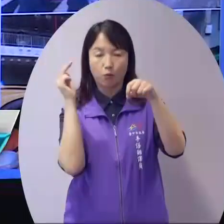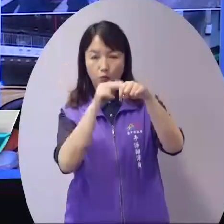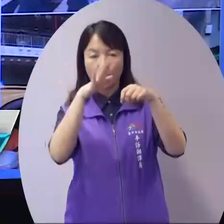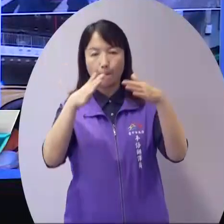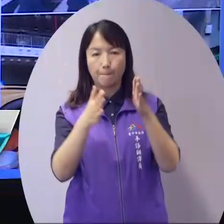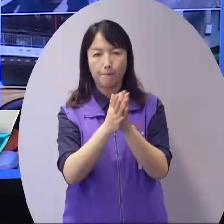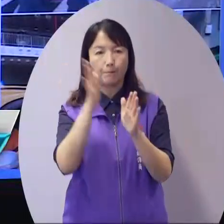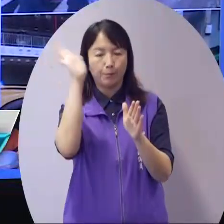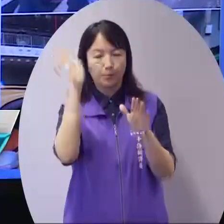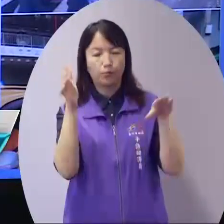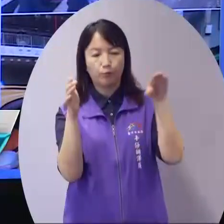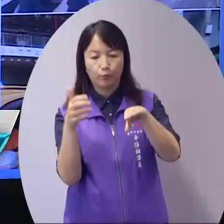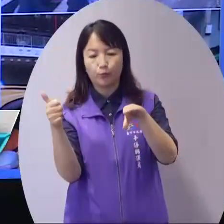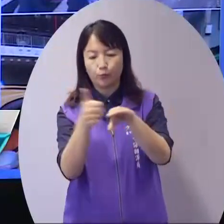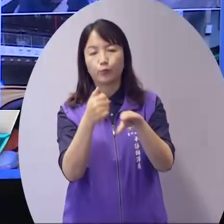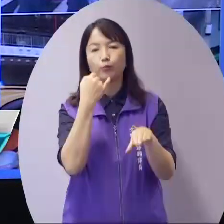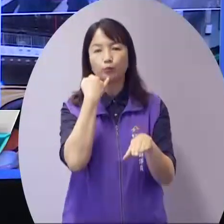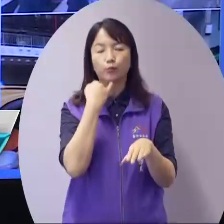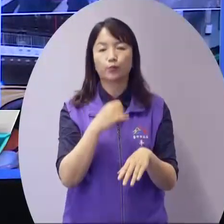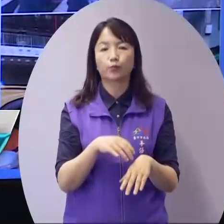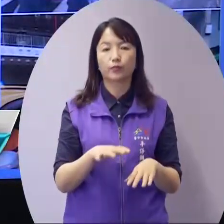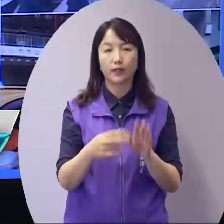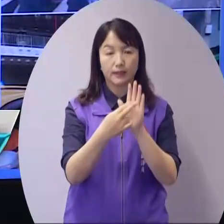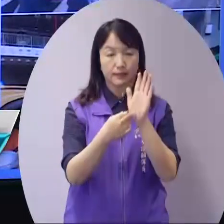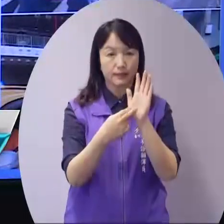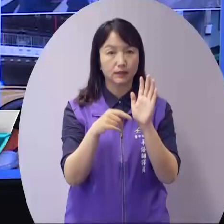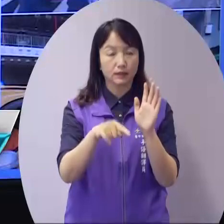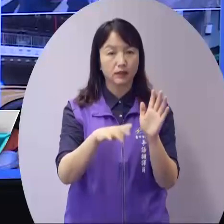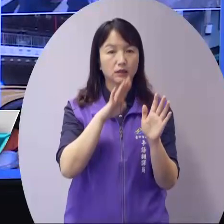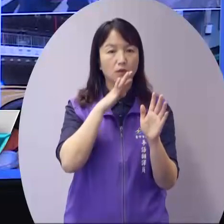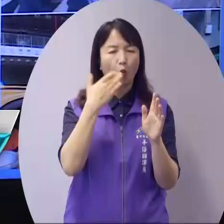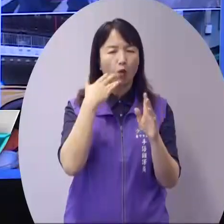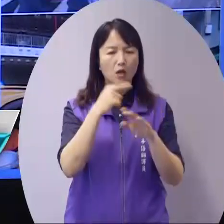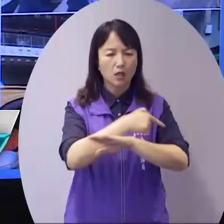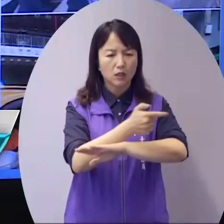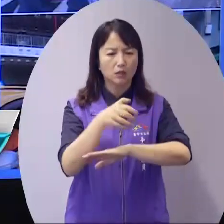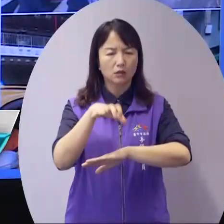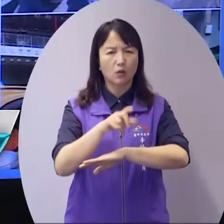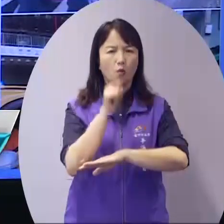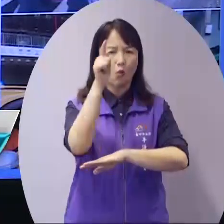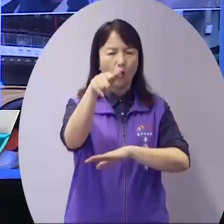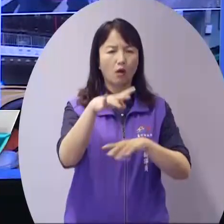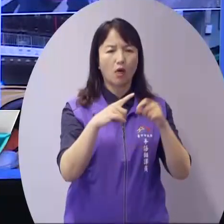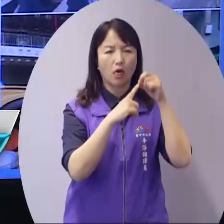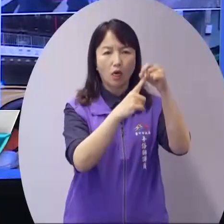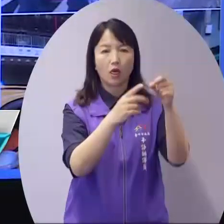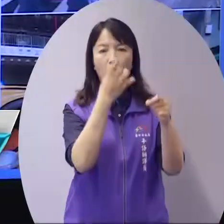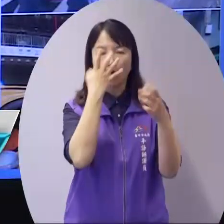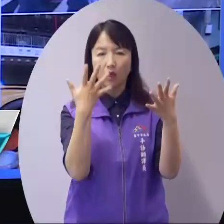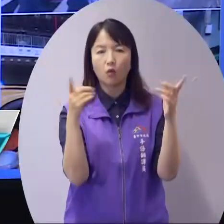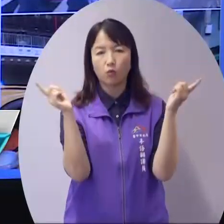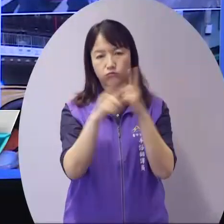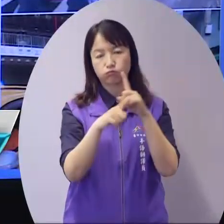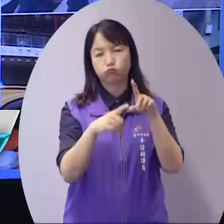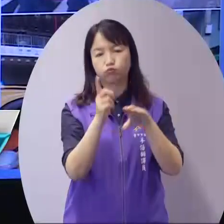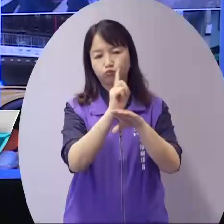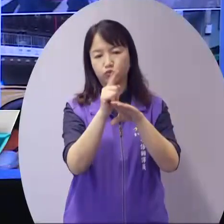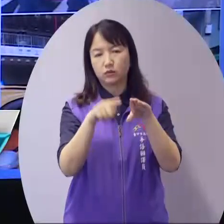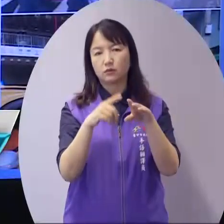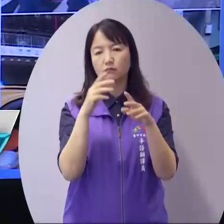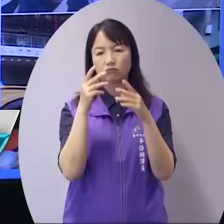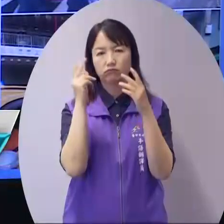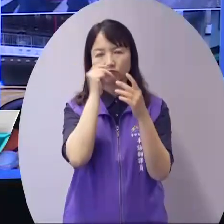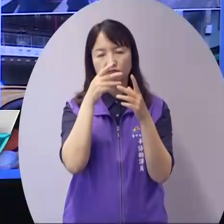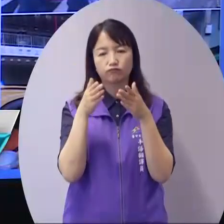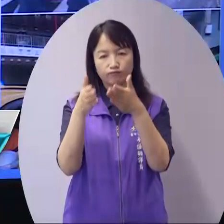停的提供服务。所以事实上刚才跟大家报告，我们针对偏向地区的公共运输服务，不只要给，而且我们要客制化